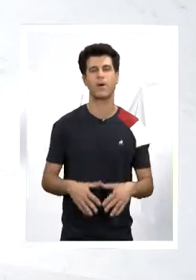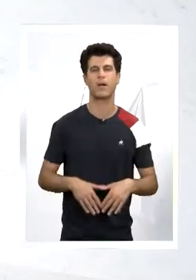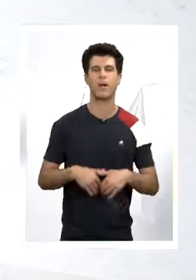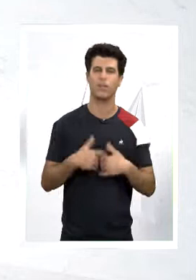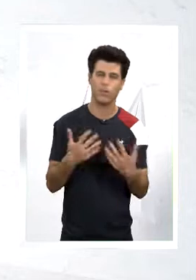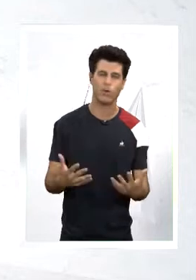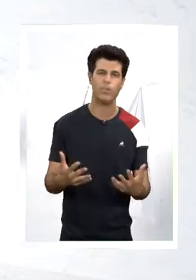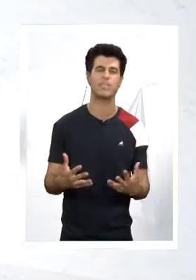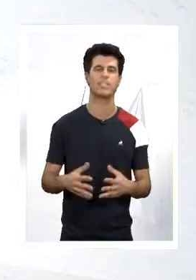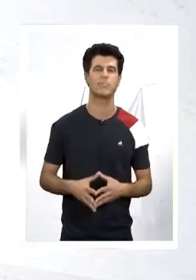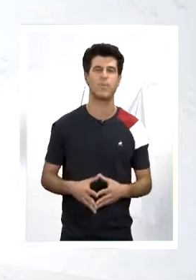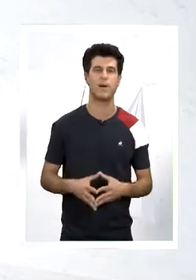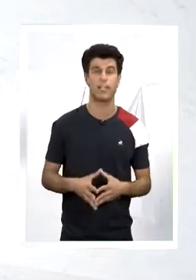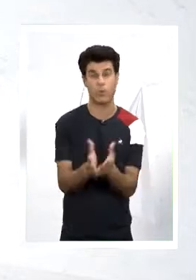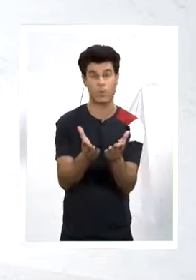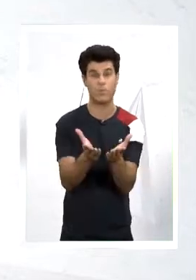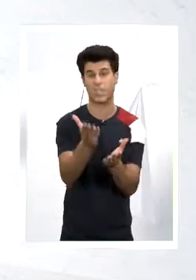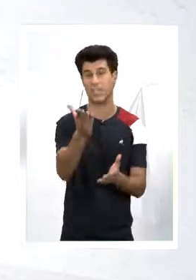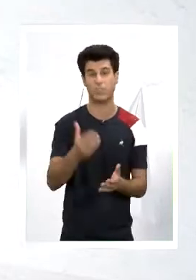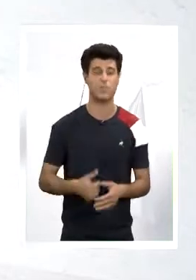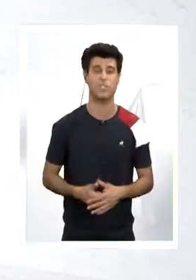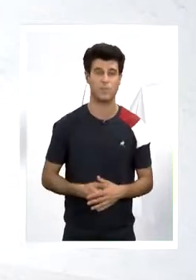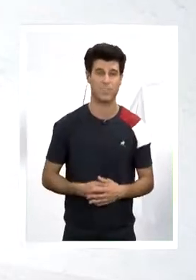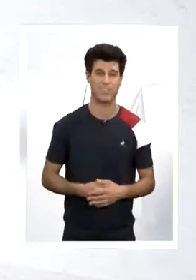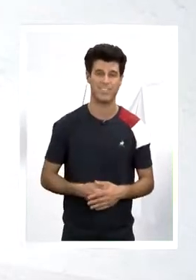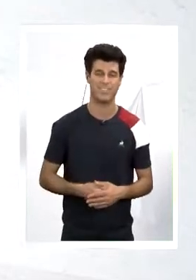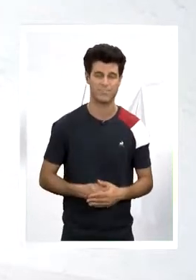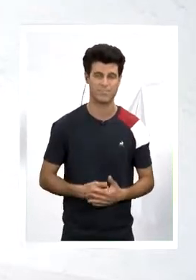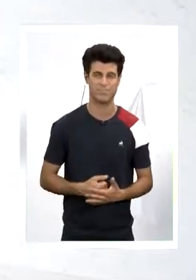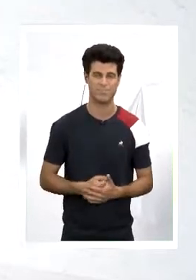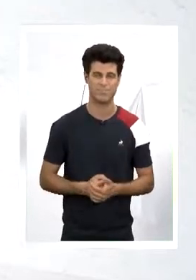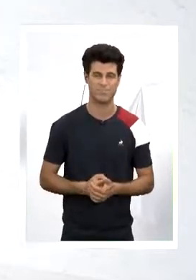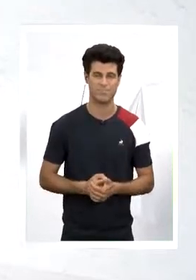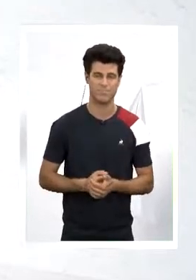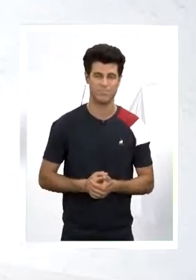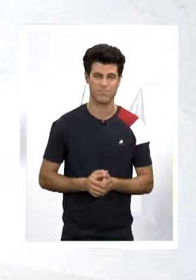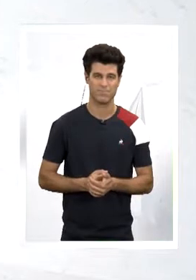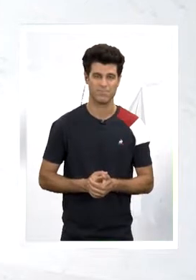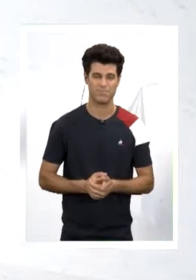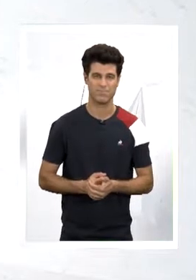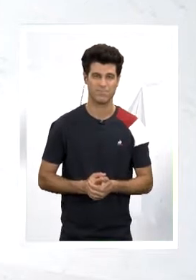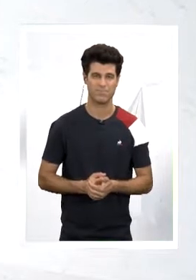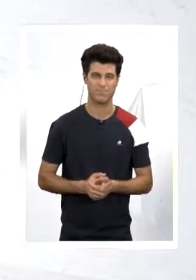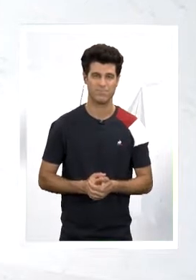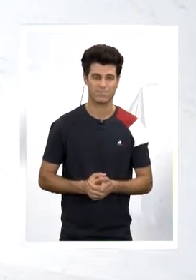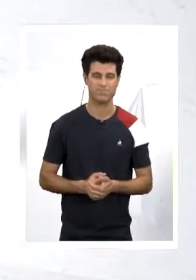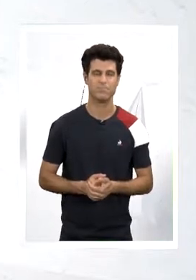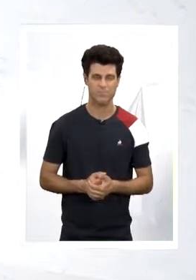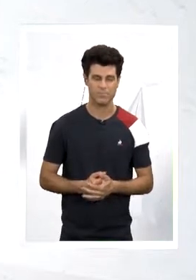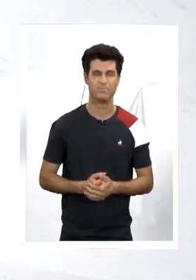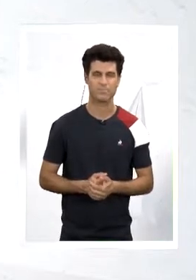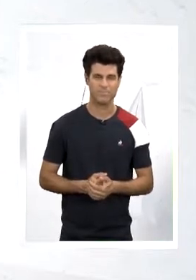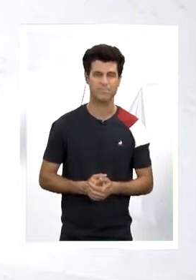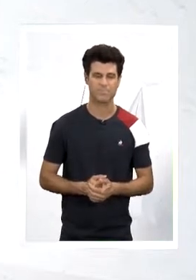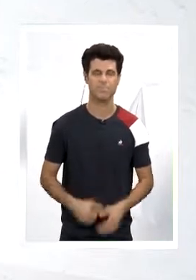את המשפחה, לא יכולים לצאת מהבית, לא פוגשים את הנכדות המדהימות שלך. כדי שהנכדים זה מאוד קשה, יש לנו